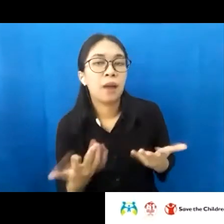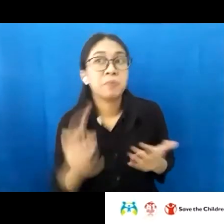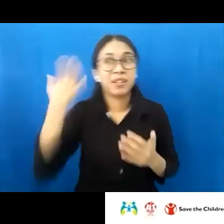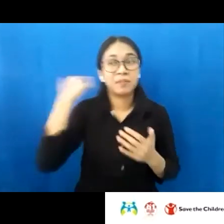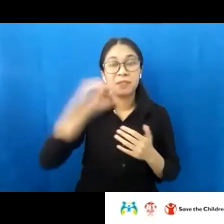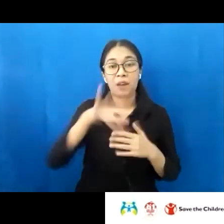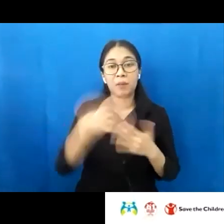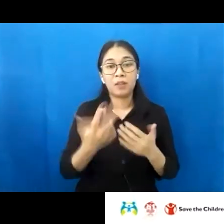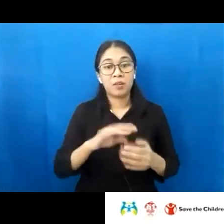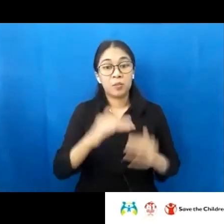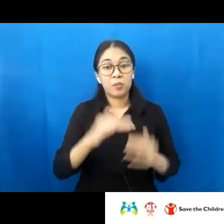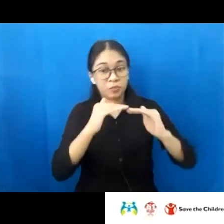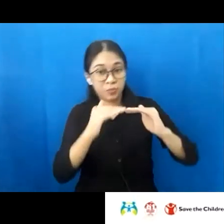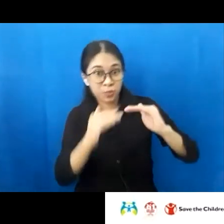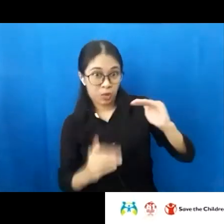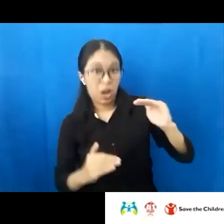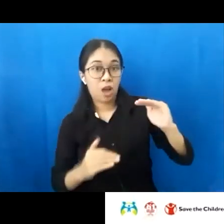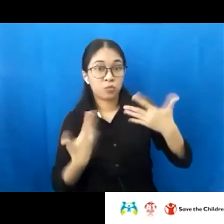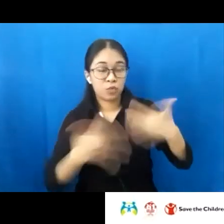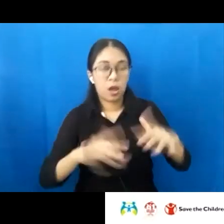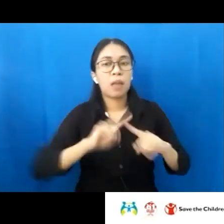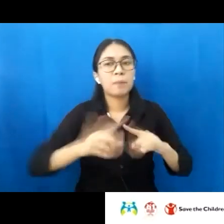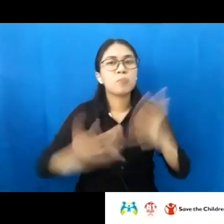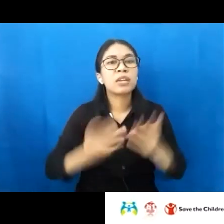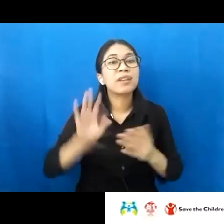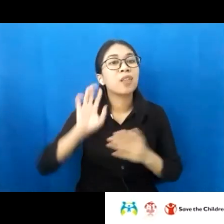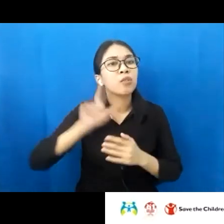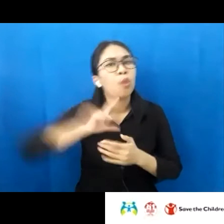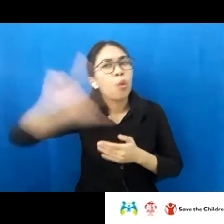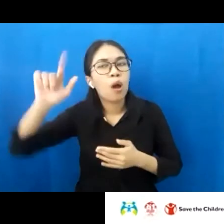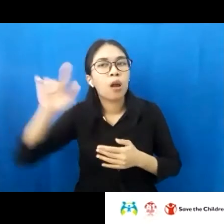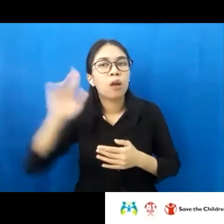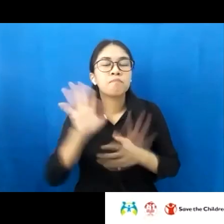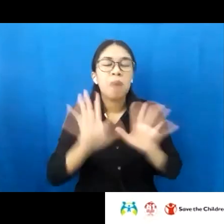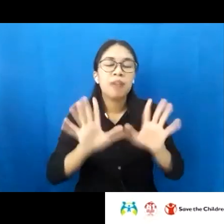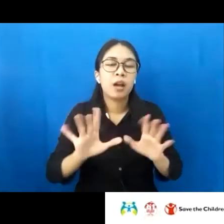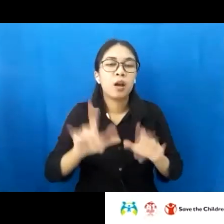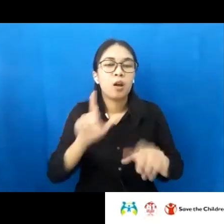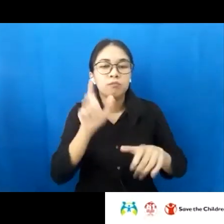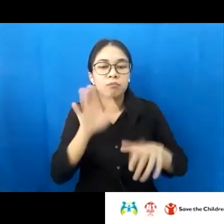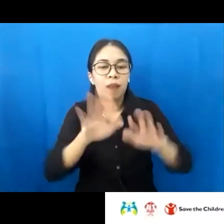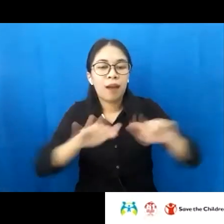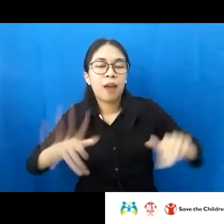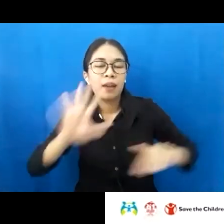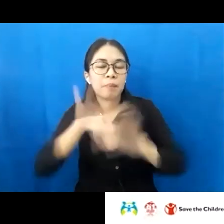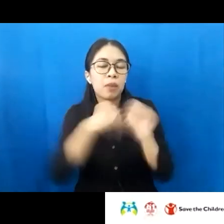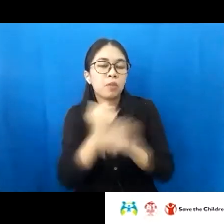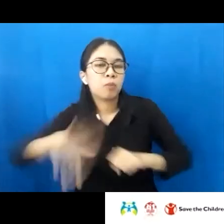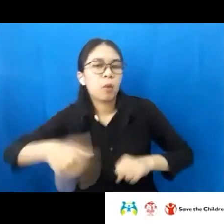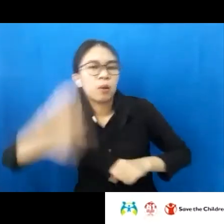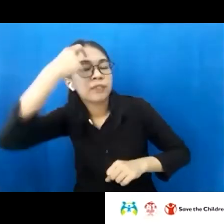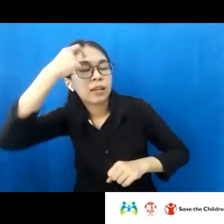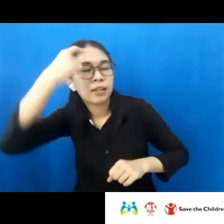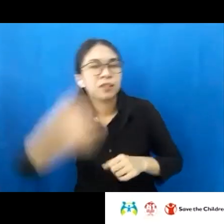ke puskesmas. Tapi mungkin di luar sana mungkin masih ada balita-balita sakit sebenarnya gitu yang tidak sempat berobat. Itu kira-kira